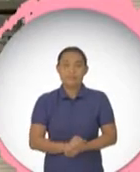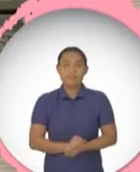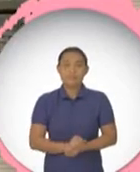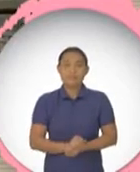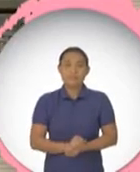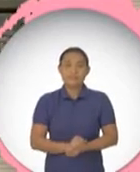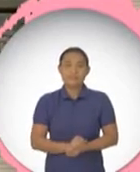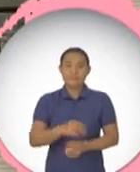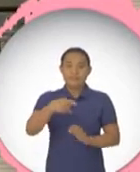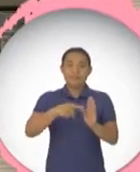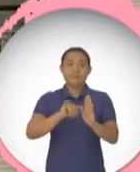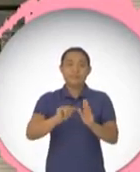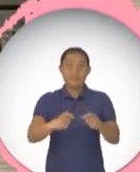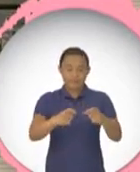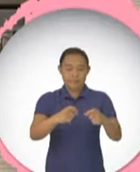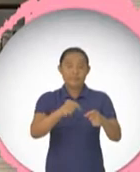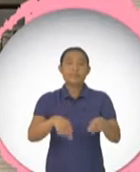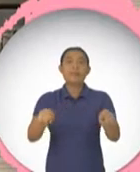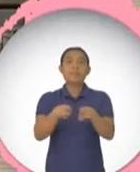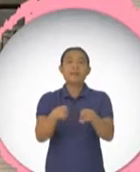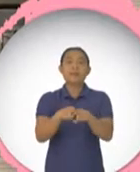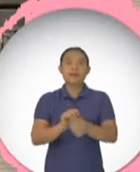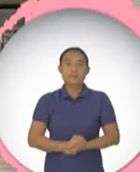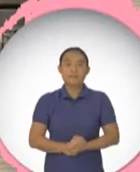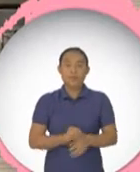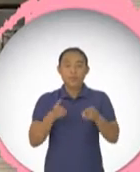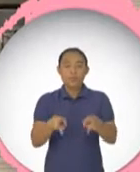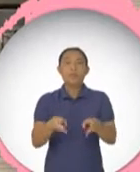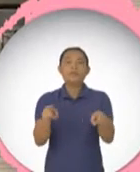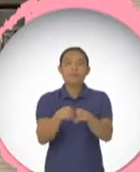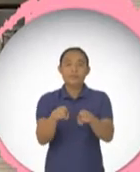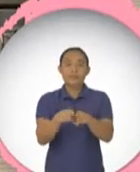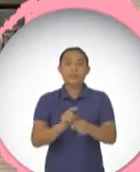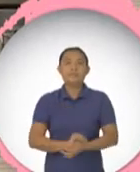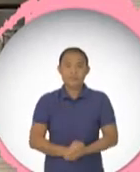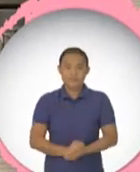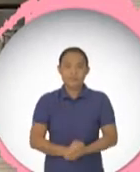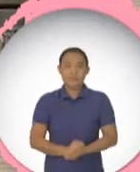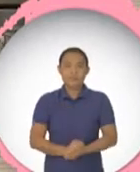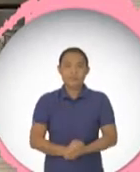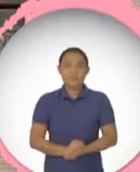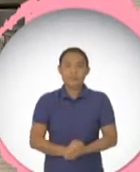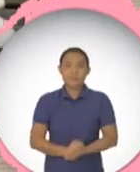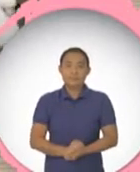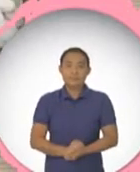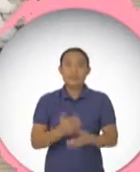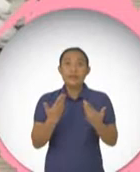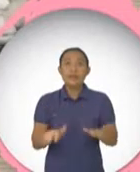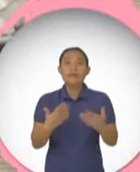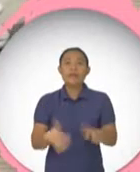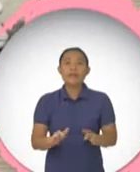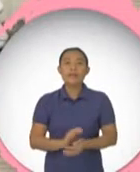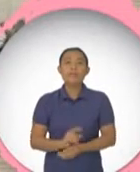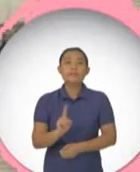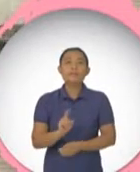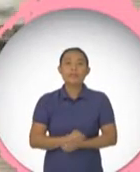นะครับอันนี้ก็คือวิธีการเช็คเหมือนกันเลย ลักษณะการเช็คเหมือนกันค่ะ นะครับพอเอาออกมาแล้วก็ต้องผึ่งเหมือนเดิมใช่ไหมครับ